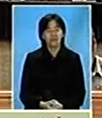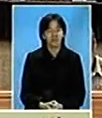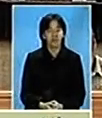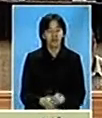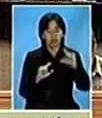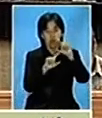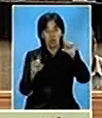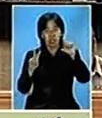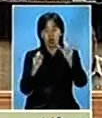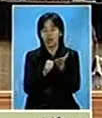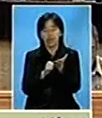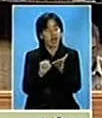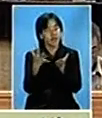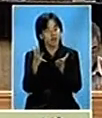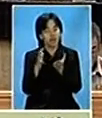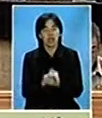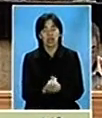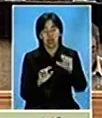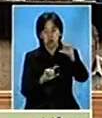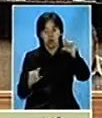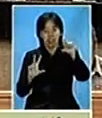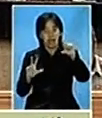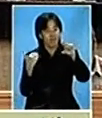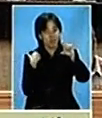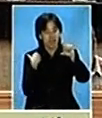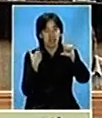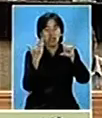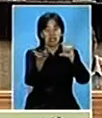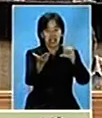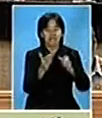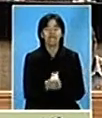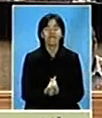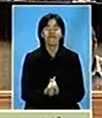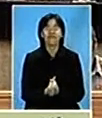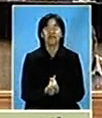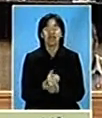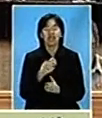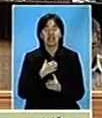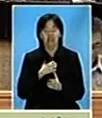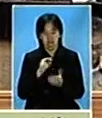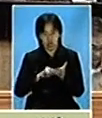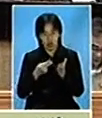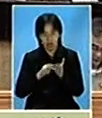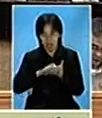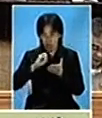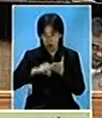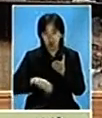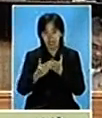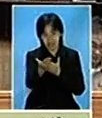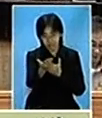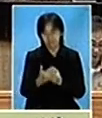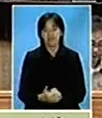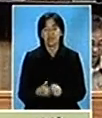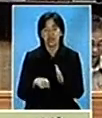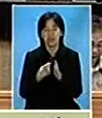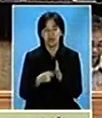รคที่2ไม่มีการแก้ไขมีวรรคที่3ท่านกฤตนะครับขอสวนคำแปลยติตัดความหมายออกหมดเลยนะครับเชิญท่านกฤตได้แสดงเหตุผลนะ